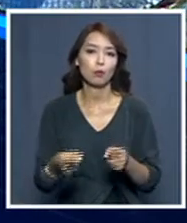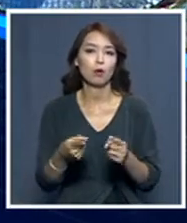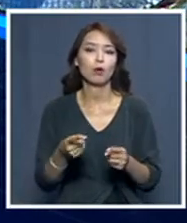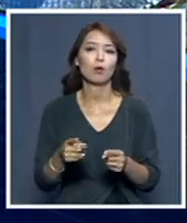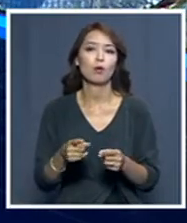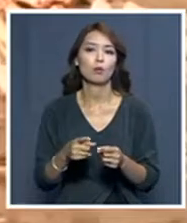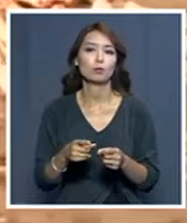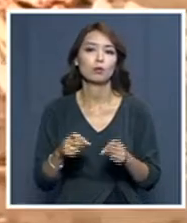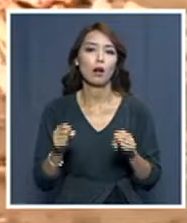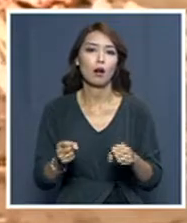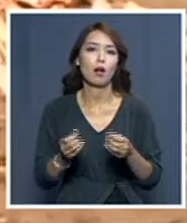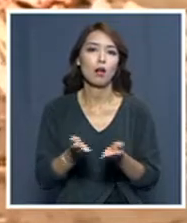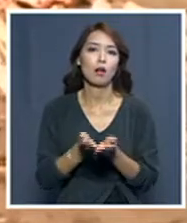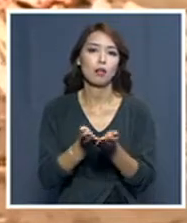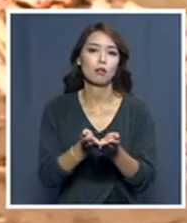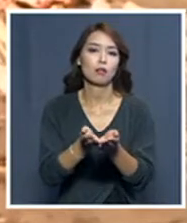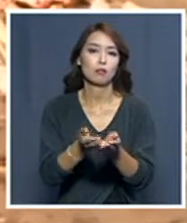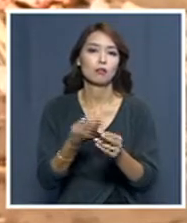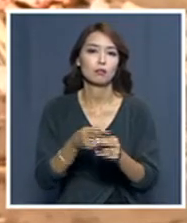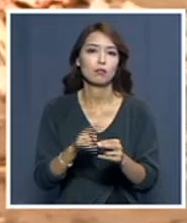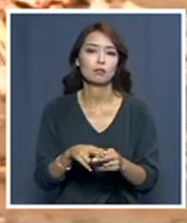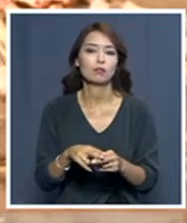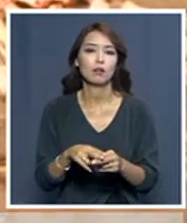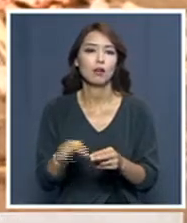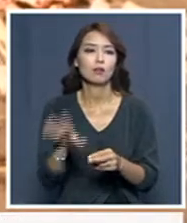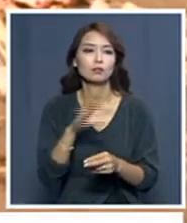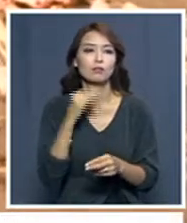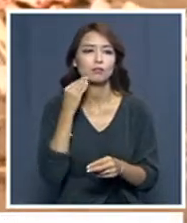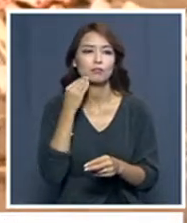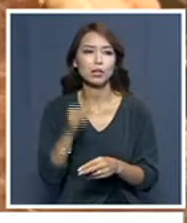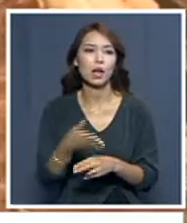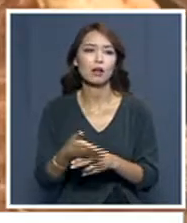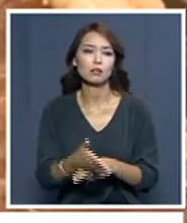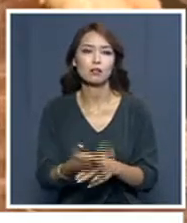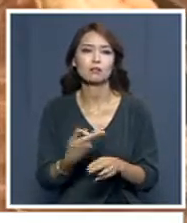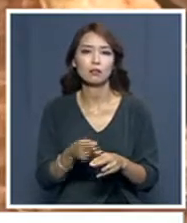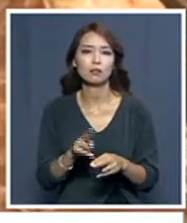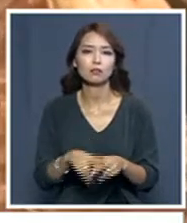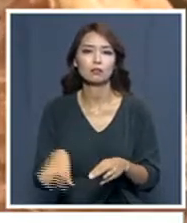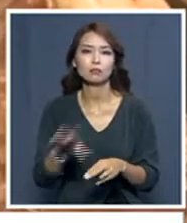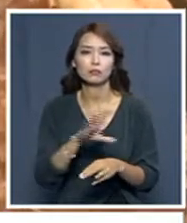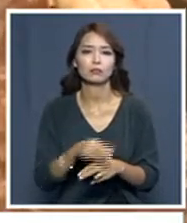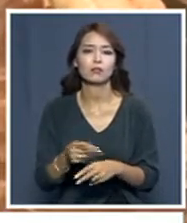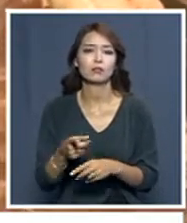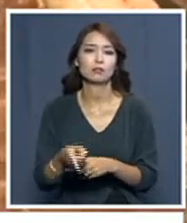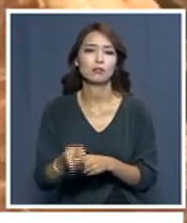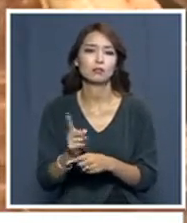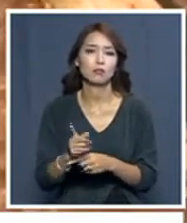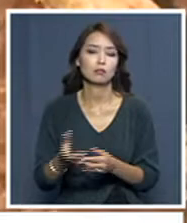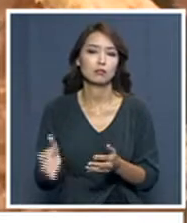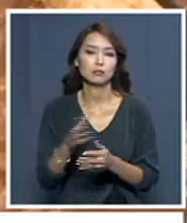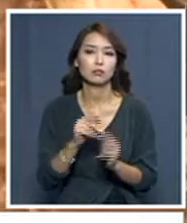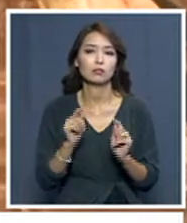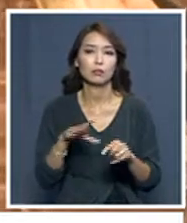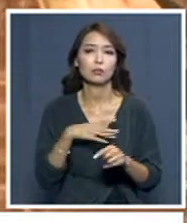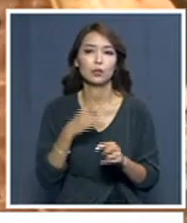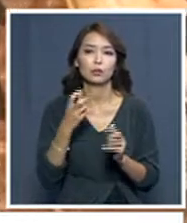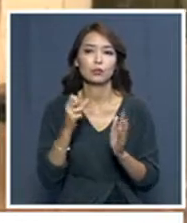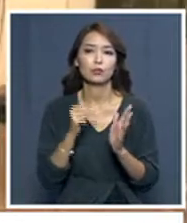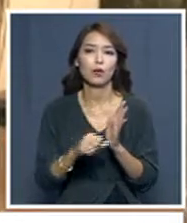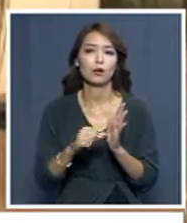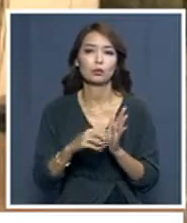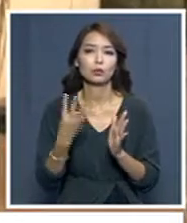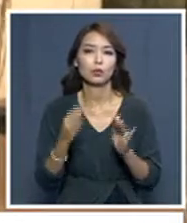қызыл кітапқа енген ерекше қорғалатын 100-ге жуық бекіре тұқымда су маржаны тәркіленді. Барлығы 264